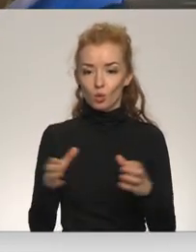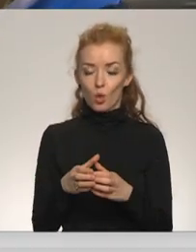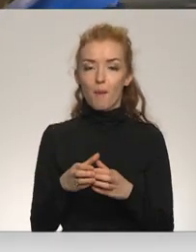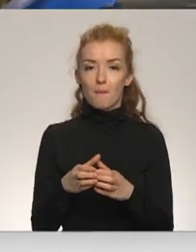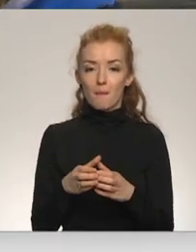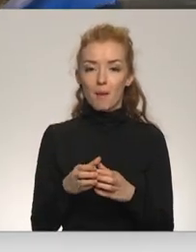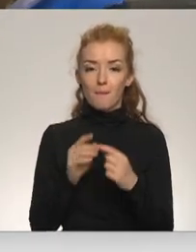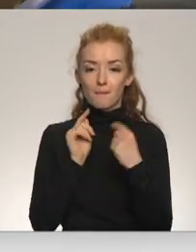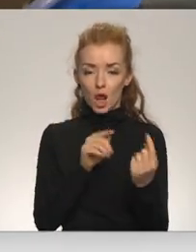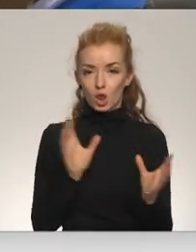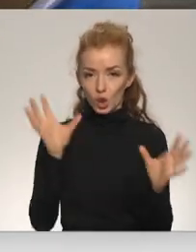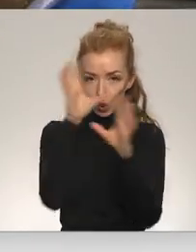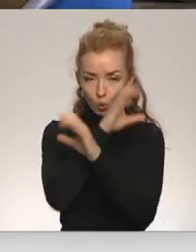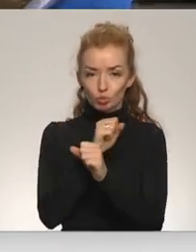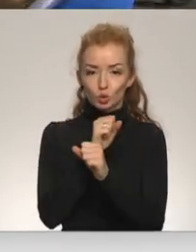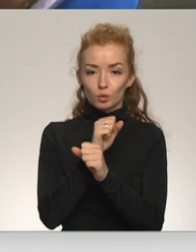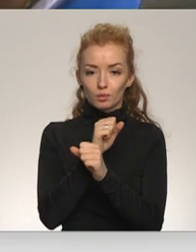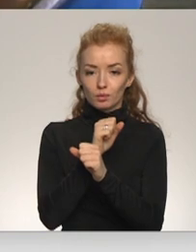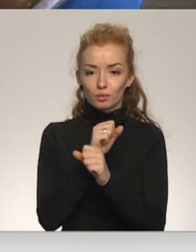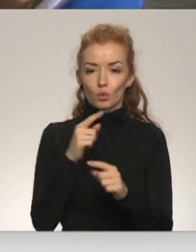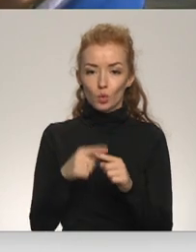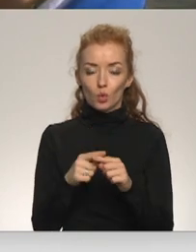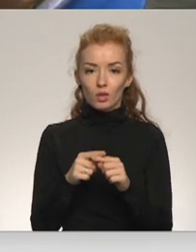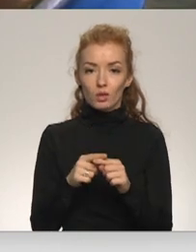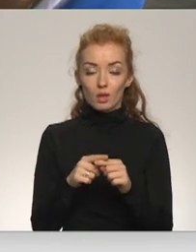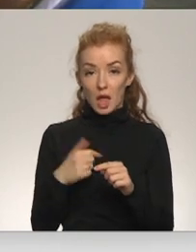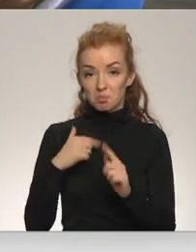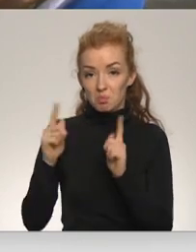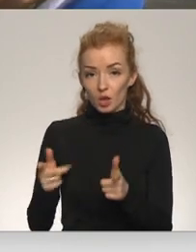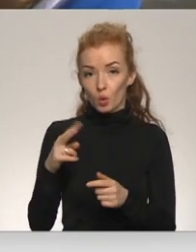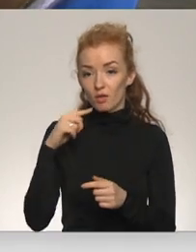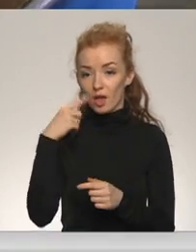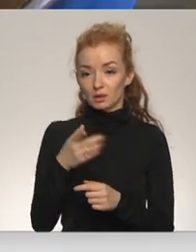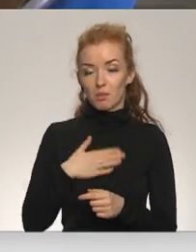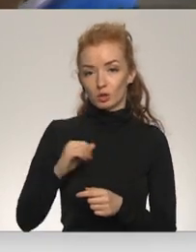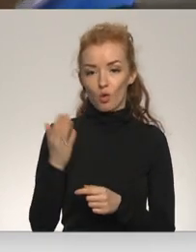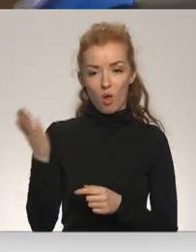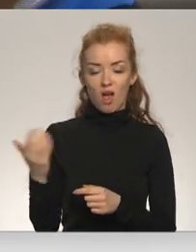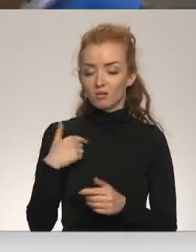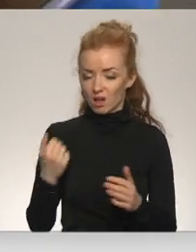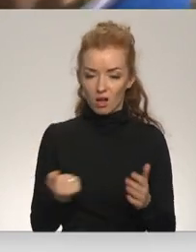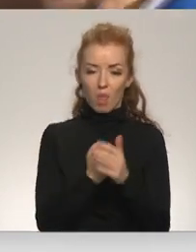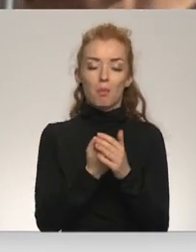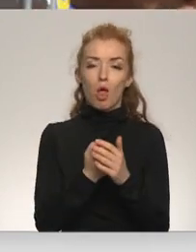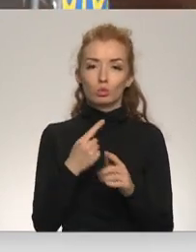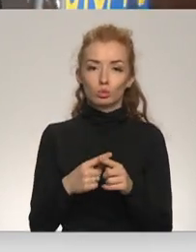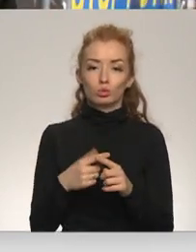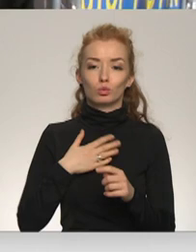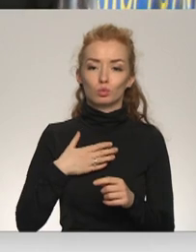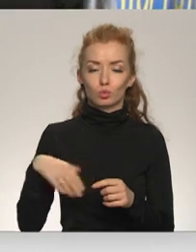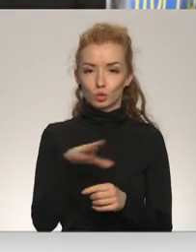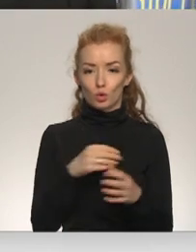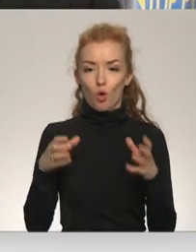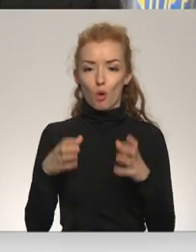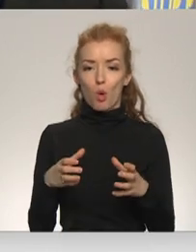jā, pret tumsas, un tas arī iekļauj visu to, kas teica Mārtiņš, jā, es pilnīgi atbalstu, un mūsu korporācijas